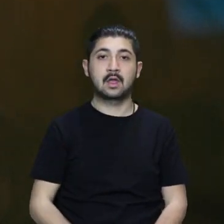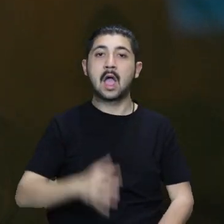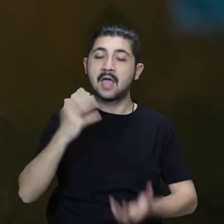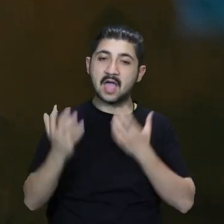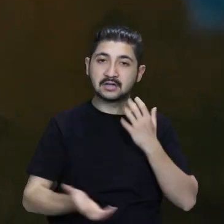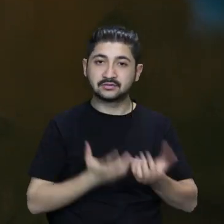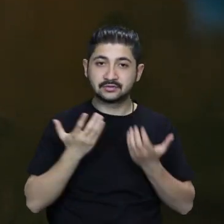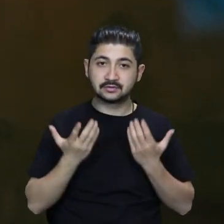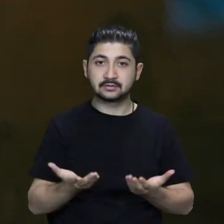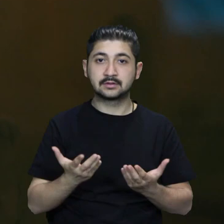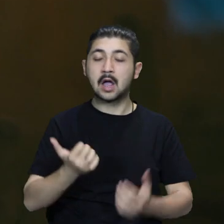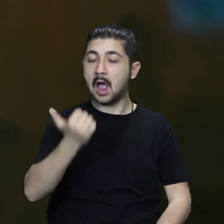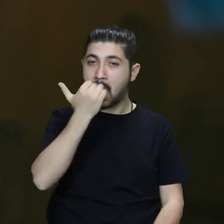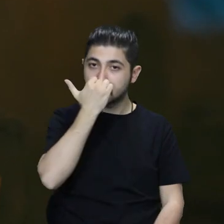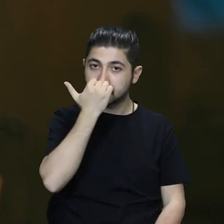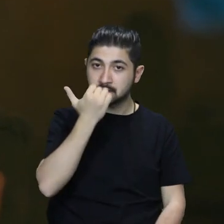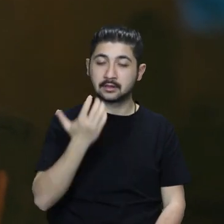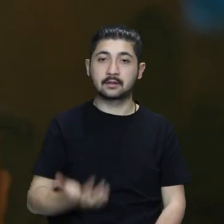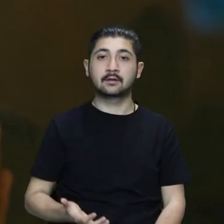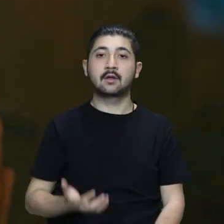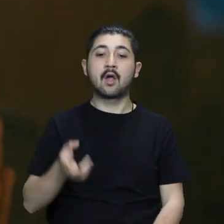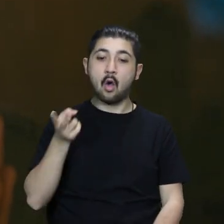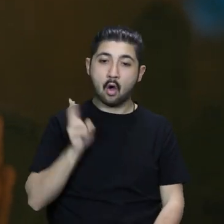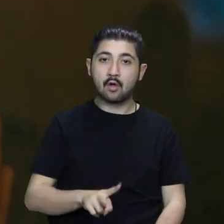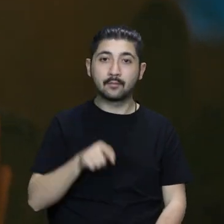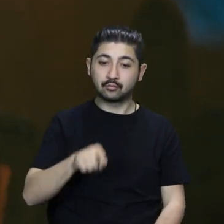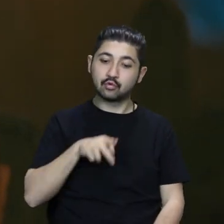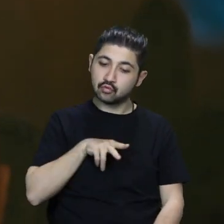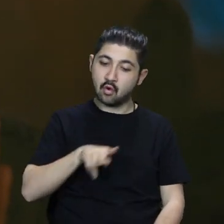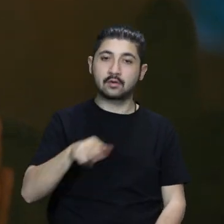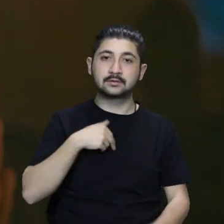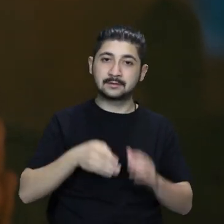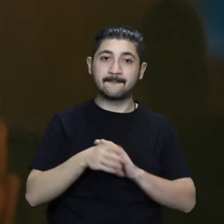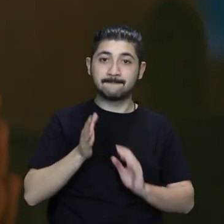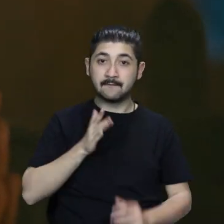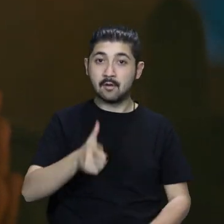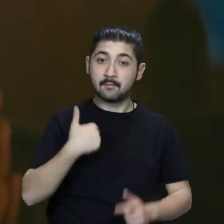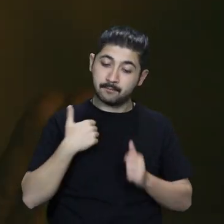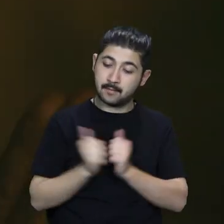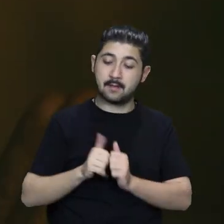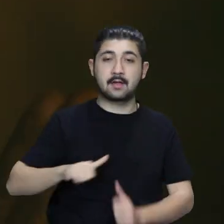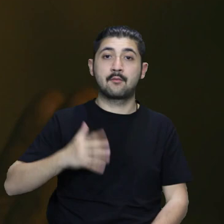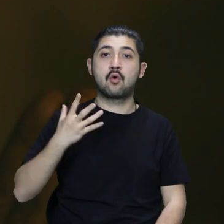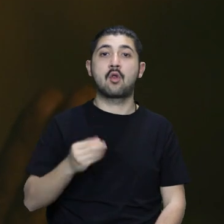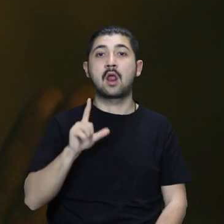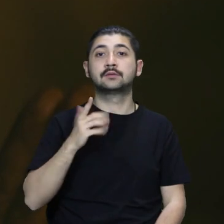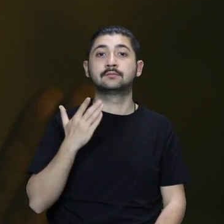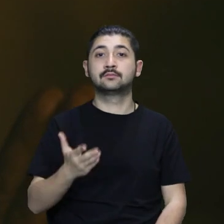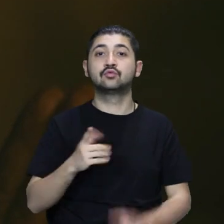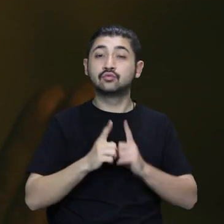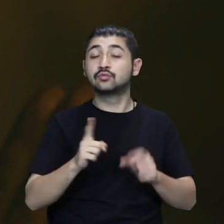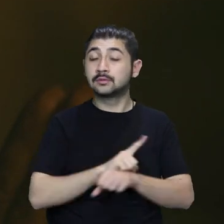Ateşle, kanla, ölümle çıktığımız bu topraklarda bizim yanımızda ol. Uzun